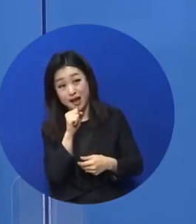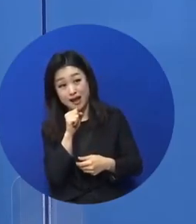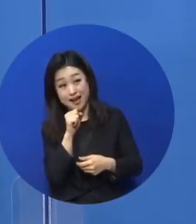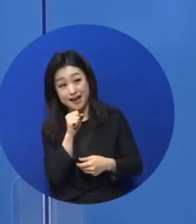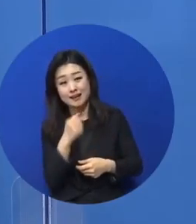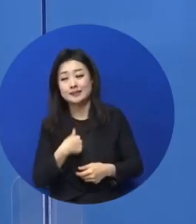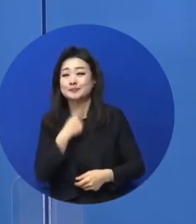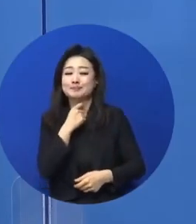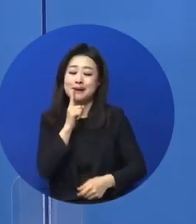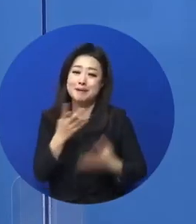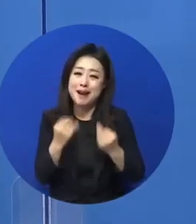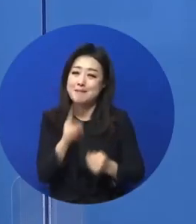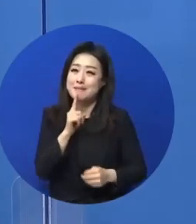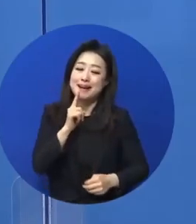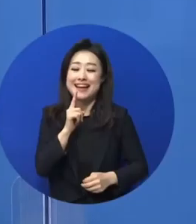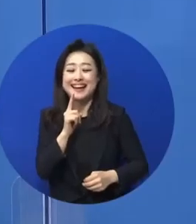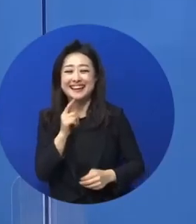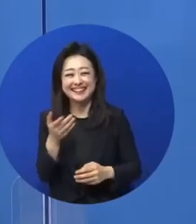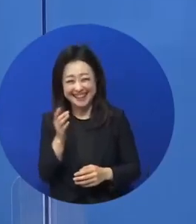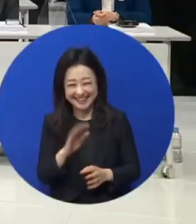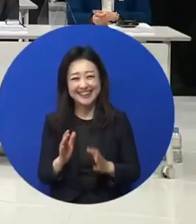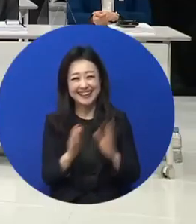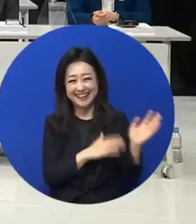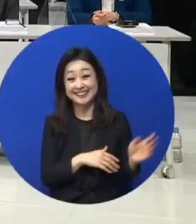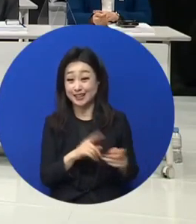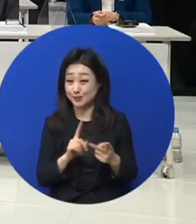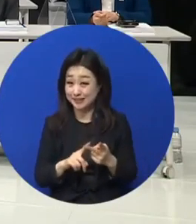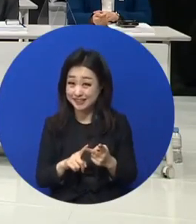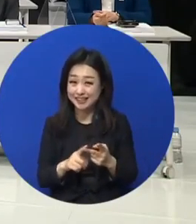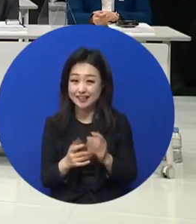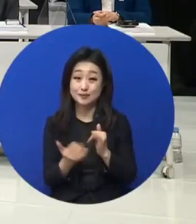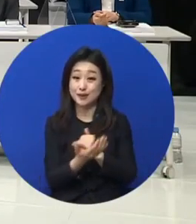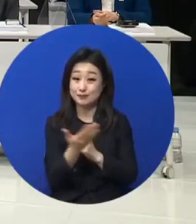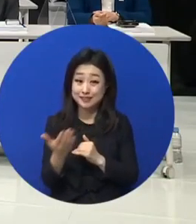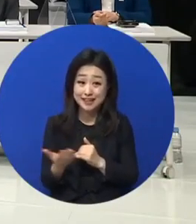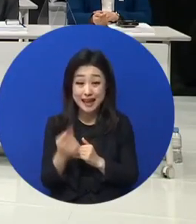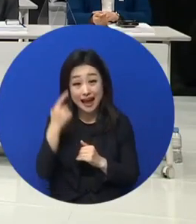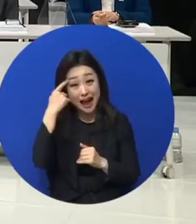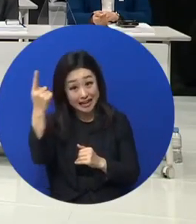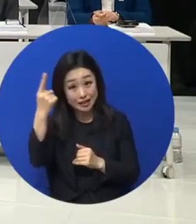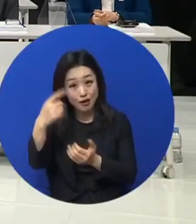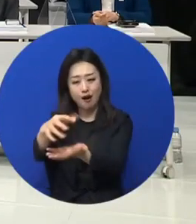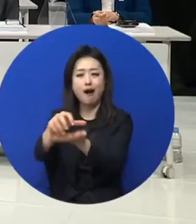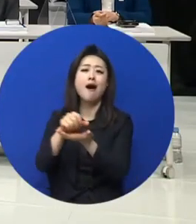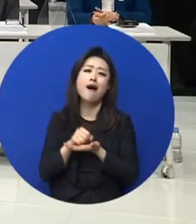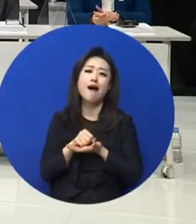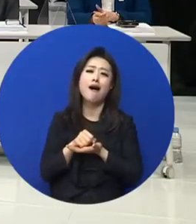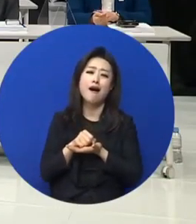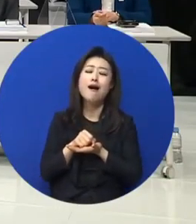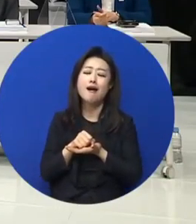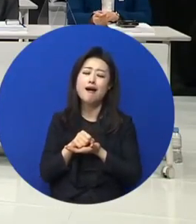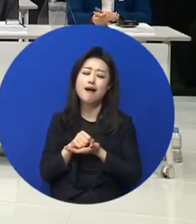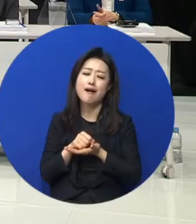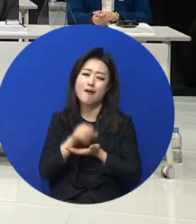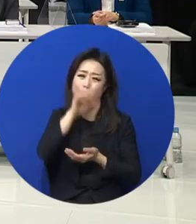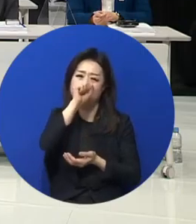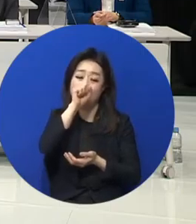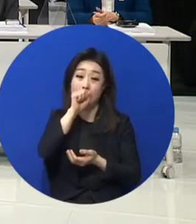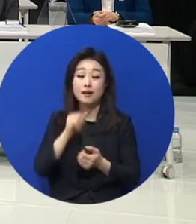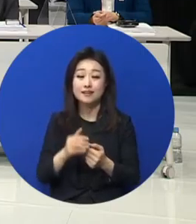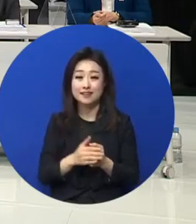이거 하고 싶은 말이 많아가지고 말이 빨라지는데 두 번째는 이렇게 시민들이 자발적으로 내는 아이디어들을 적극 차용할 필요가 있다고 생각을 합니다.